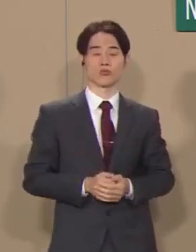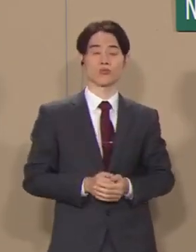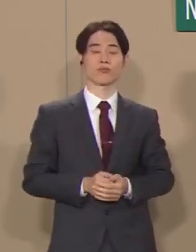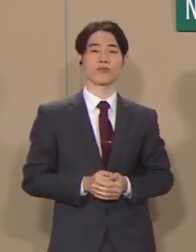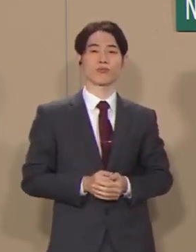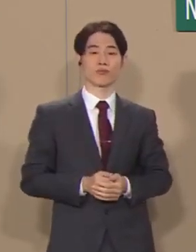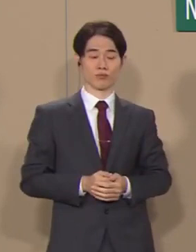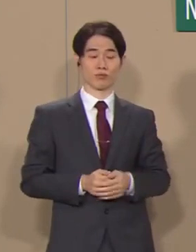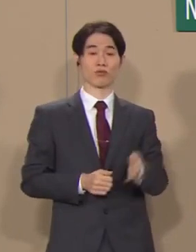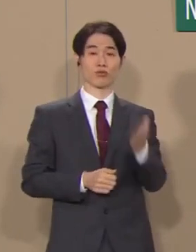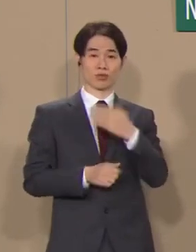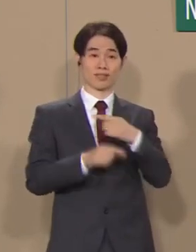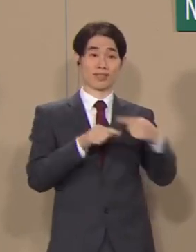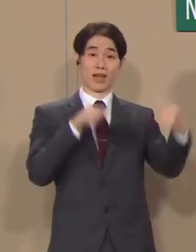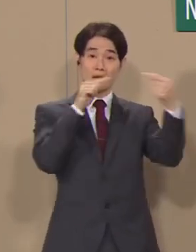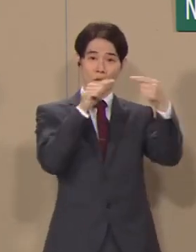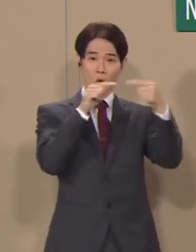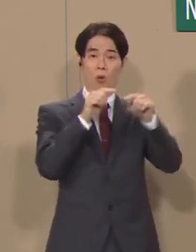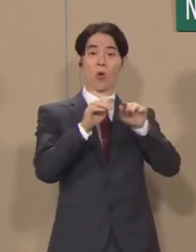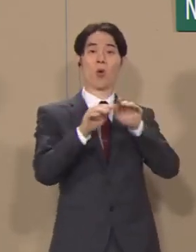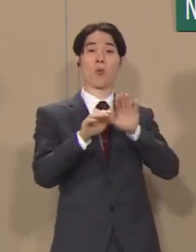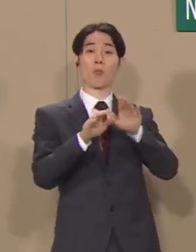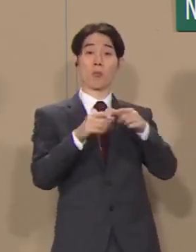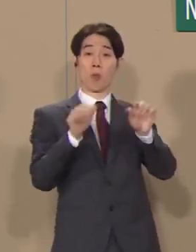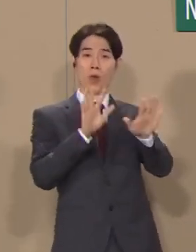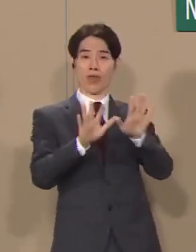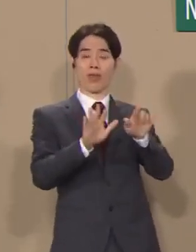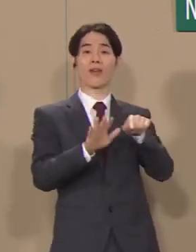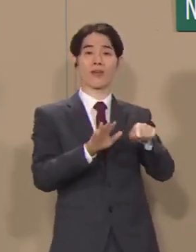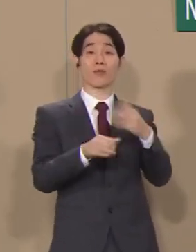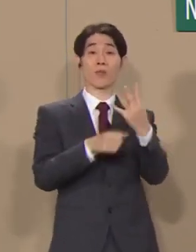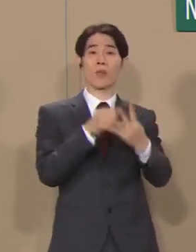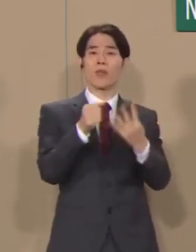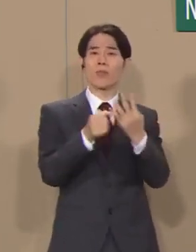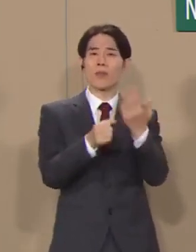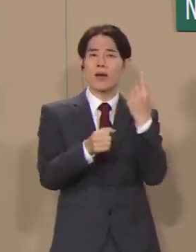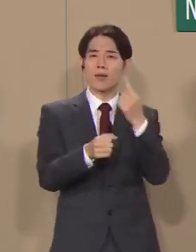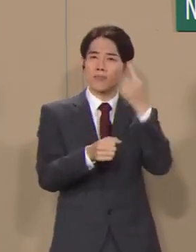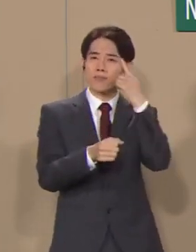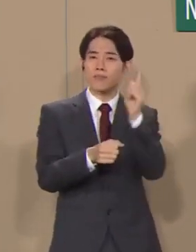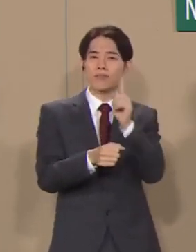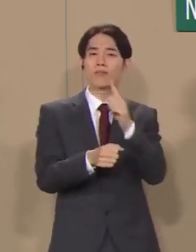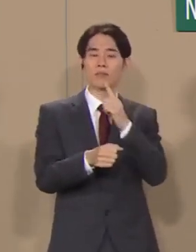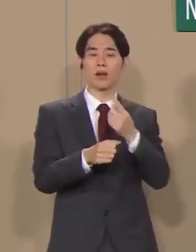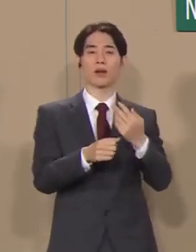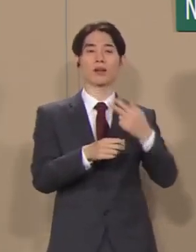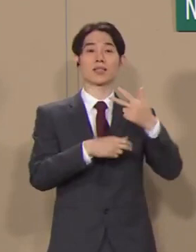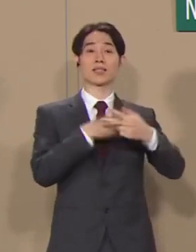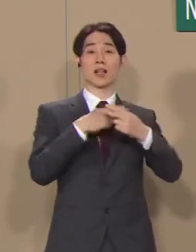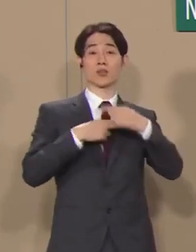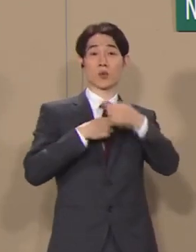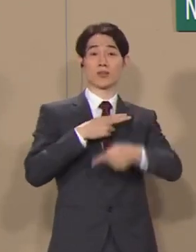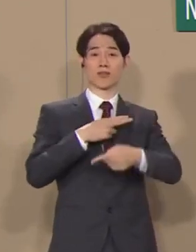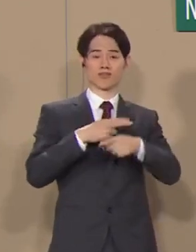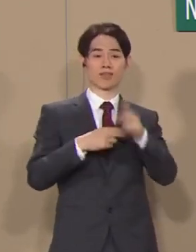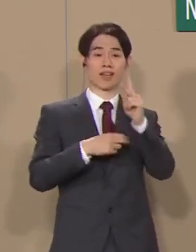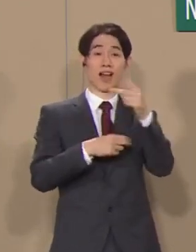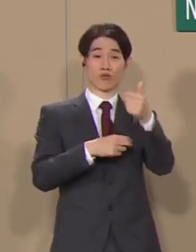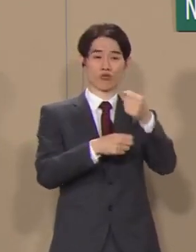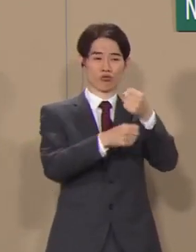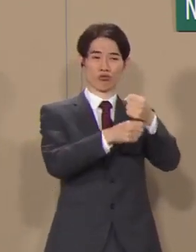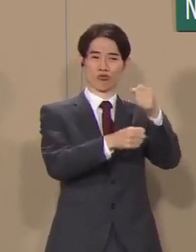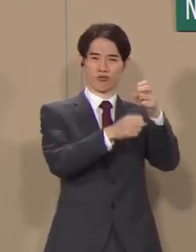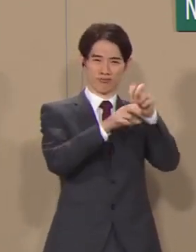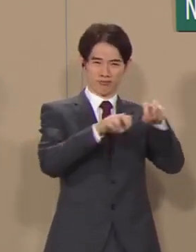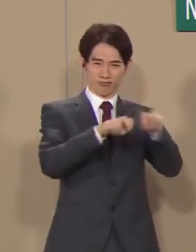次に外交と防衛です4年前の選挙を思い出してみてください当時は北朝鮮の核開発やミサイル